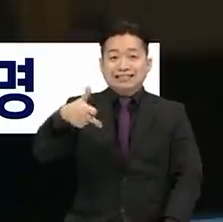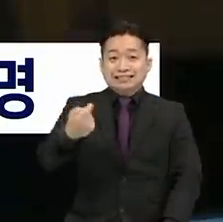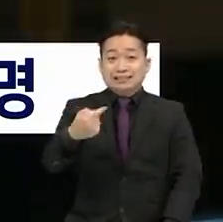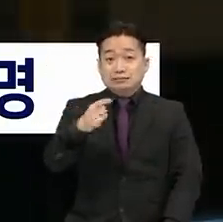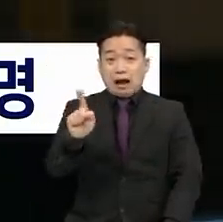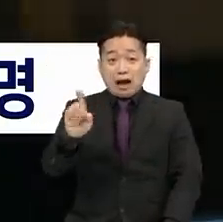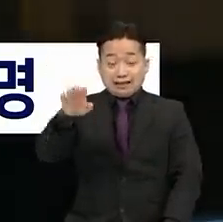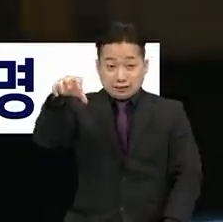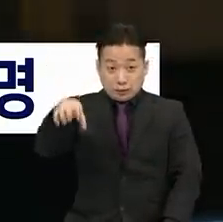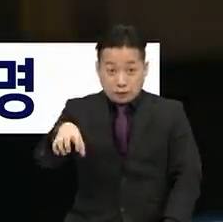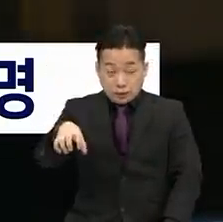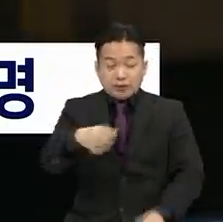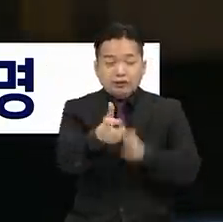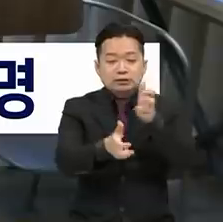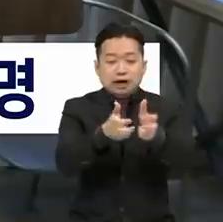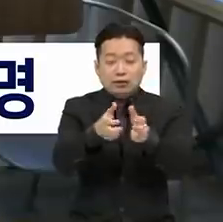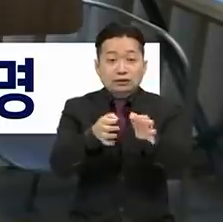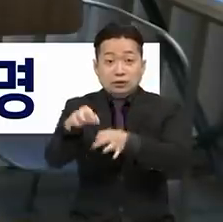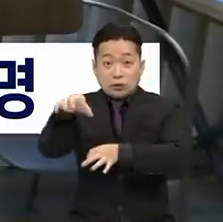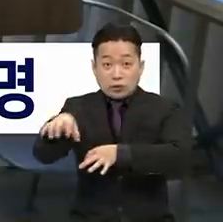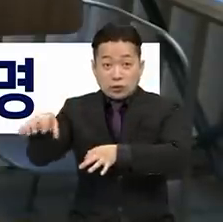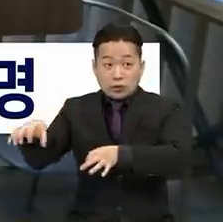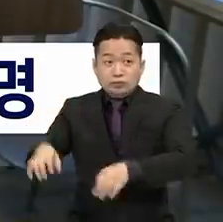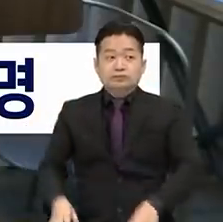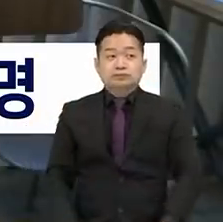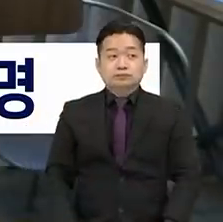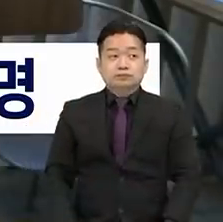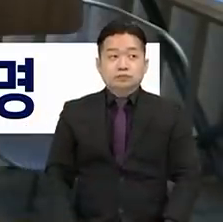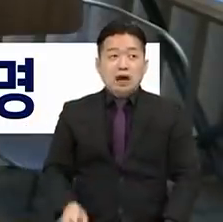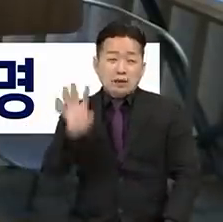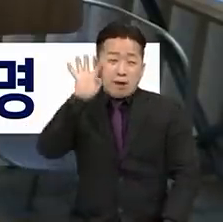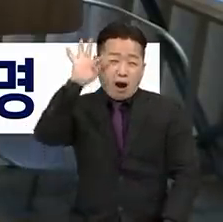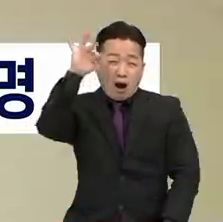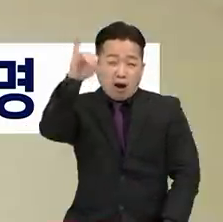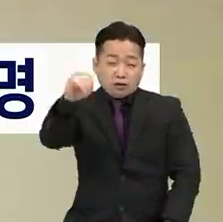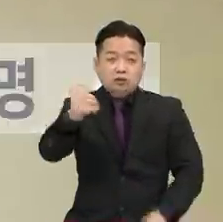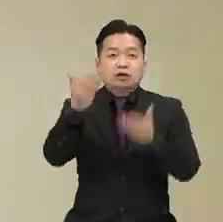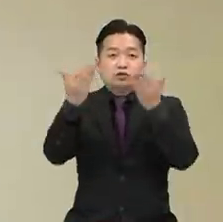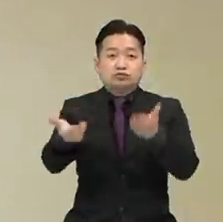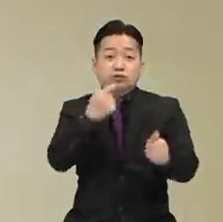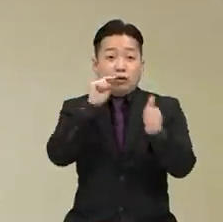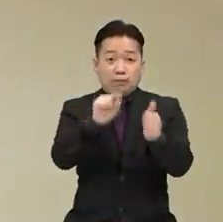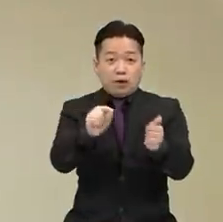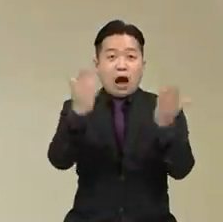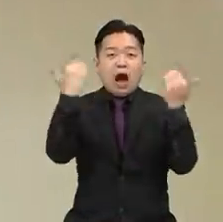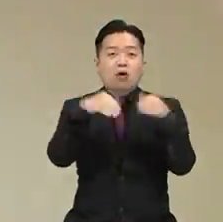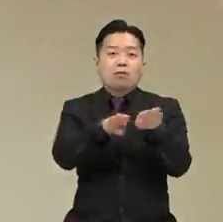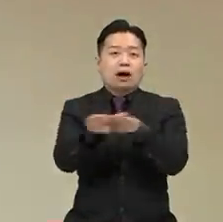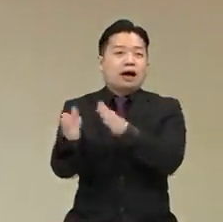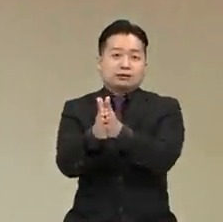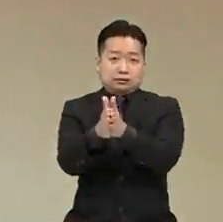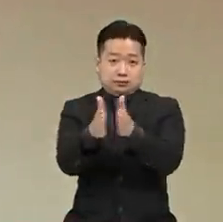사업장과 산업시설에 11일간의 휴무령을 내렸고 학교는 방학에 들어갔습니다.